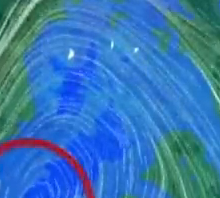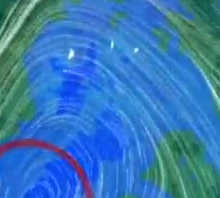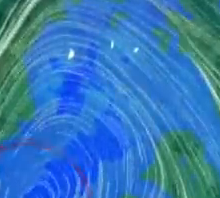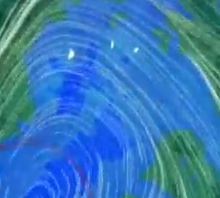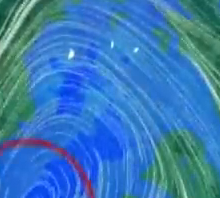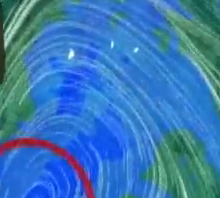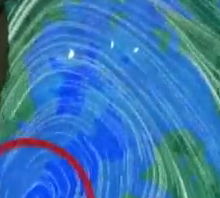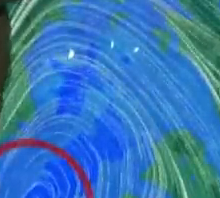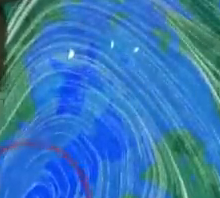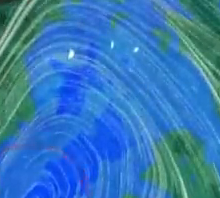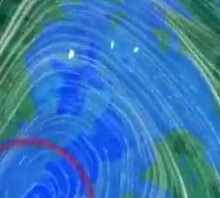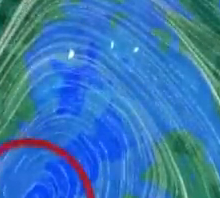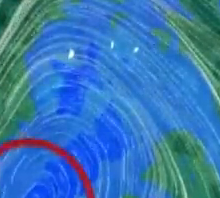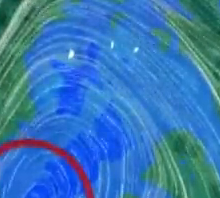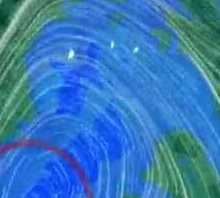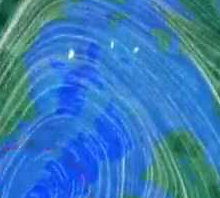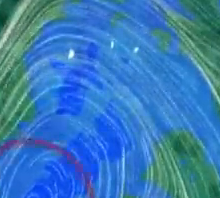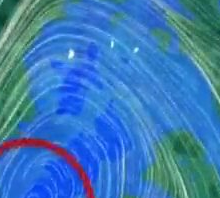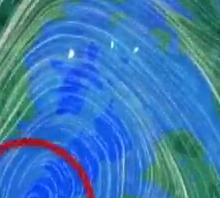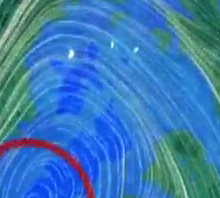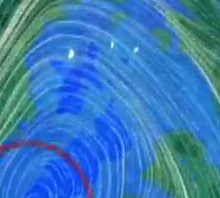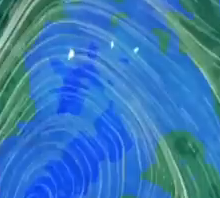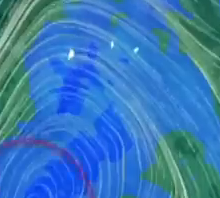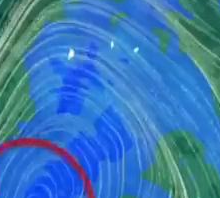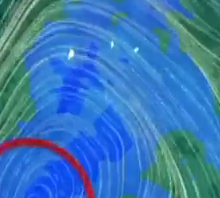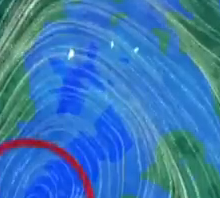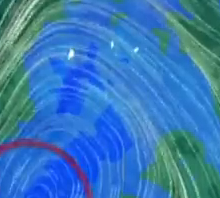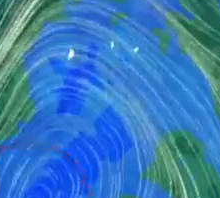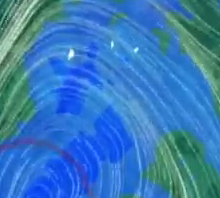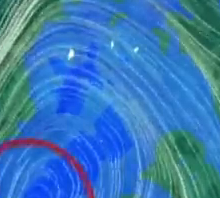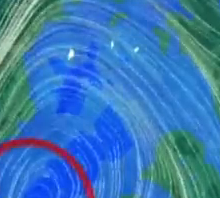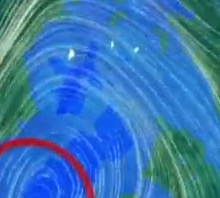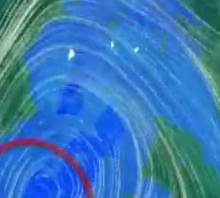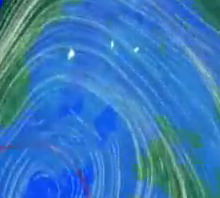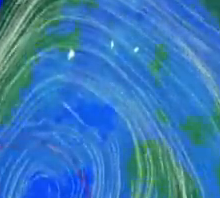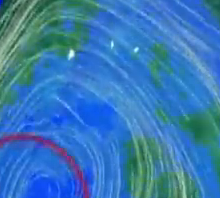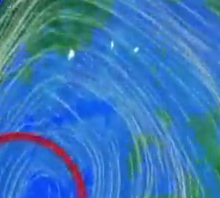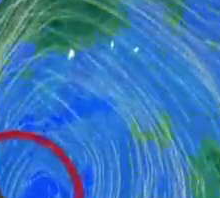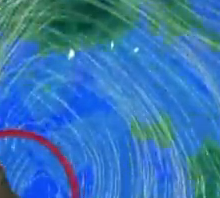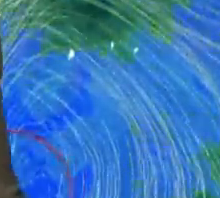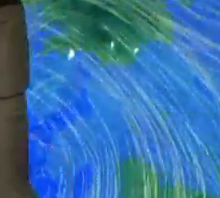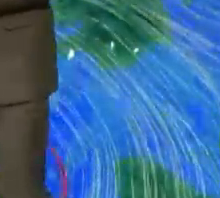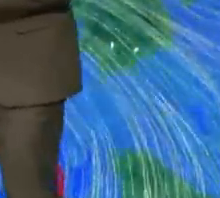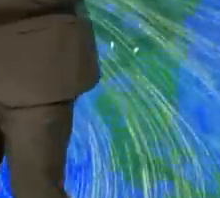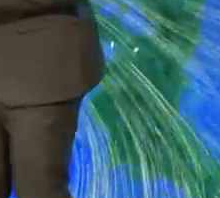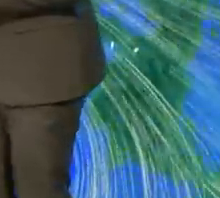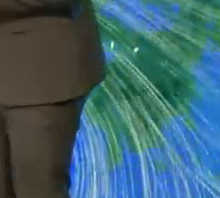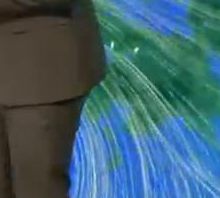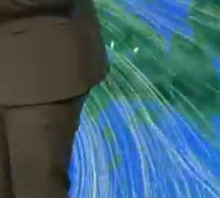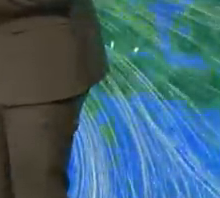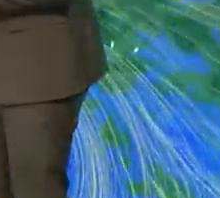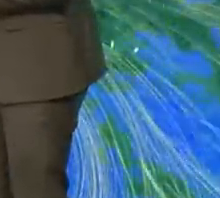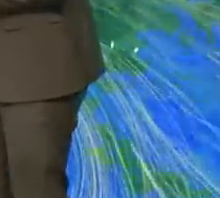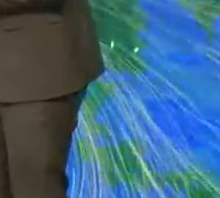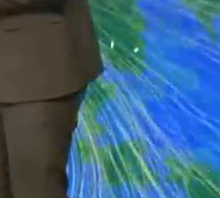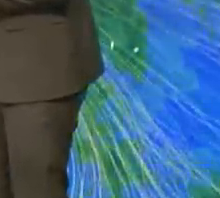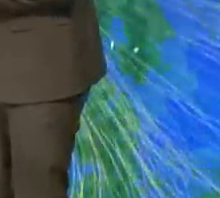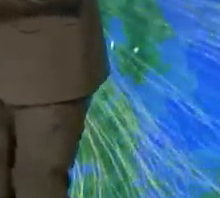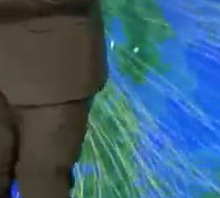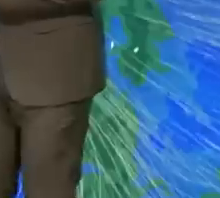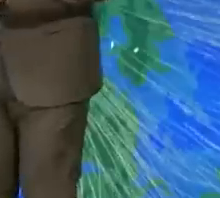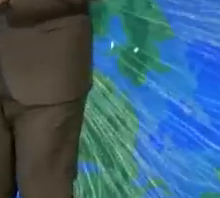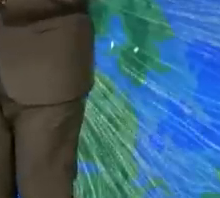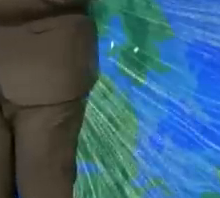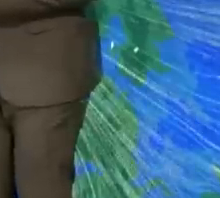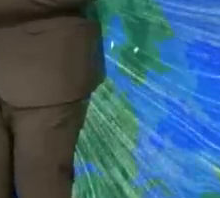ang maaasahan lalo po sa Luzon sa gabi at madaling araw. Mananatili naman sa labas ng PAR ang LPA bukas